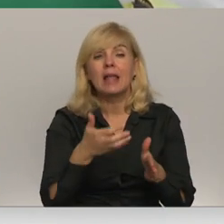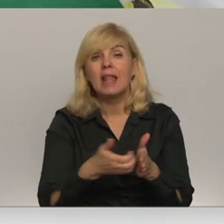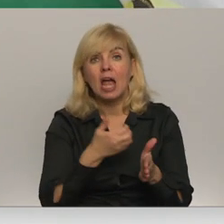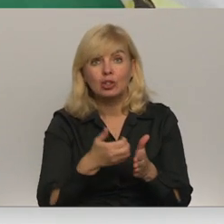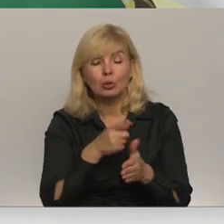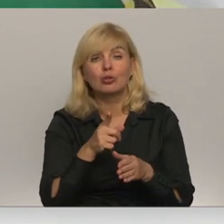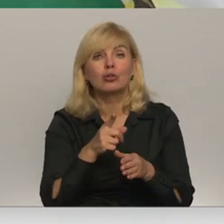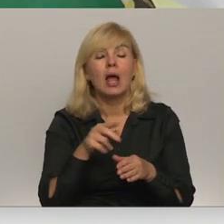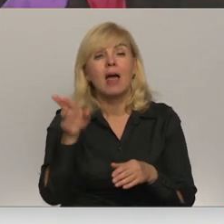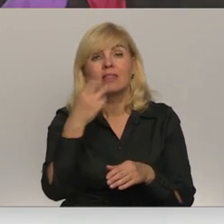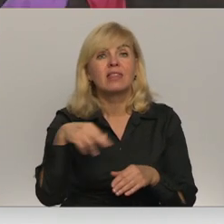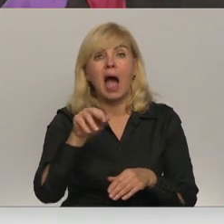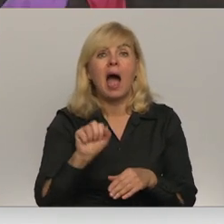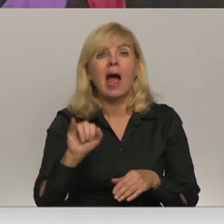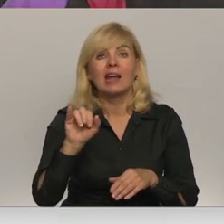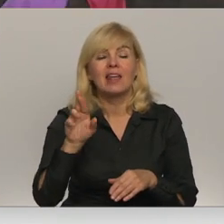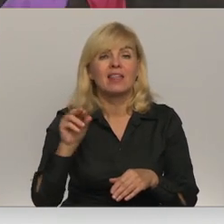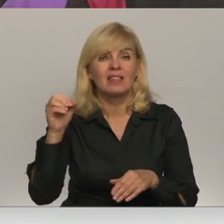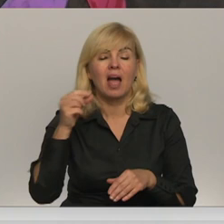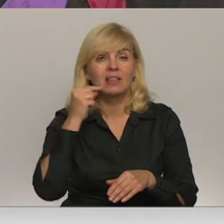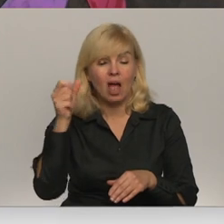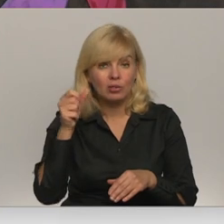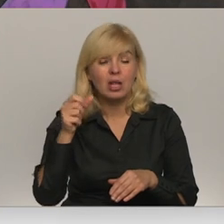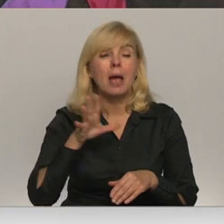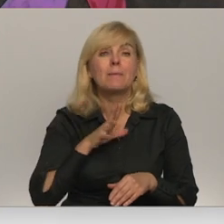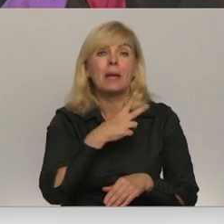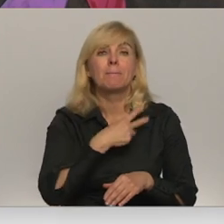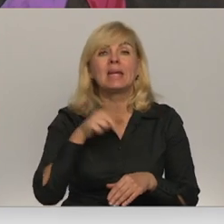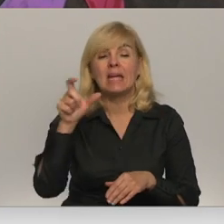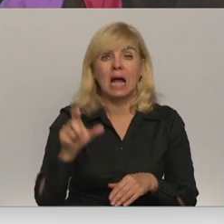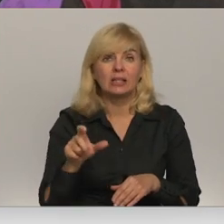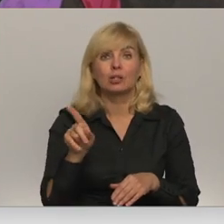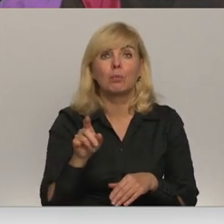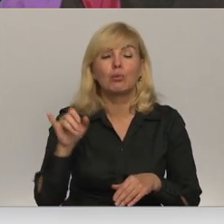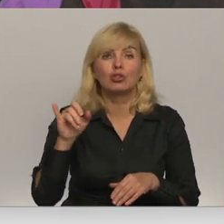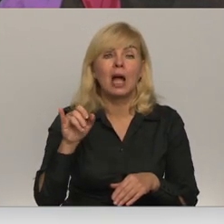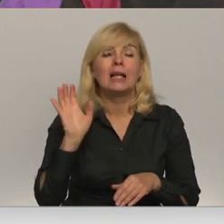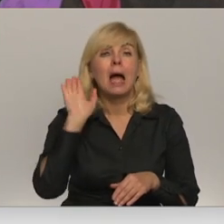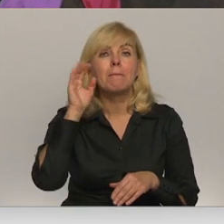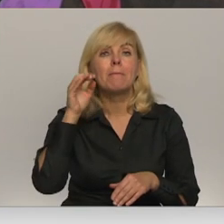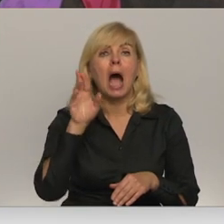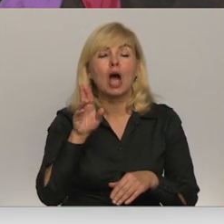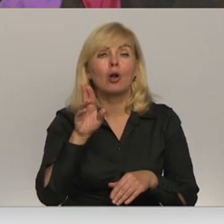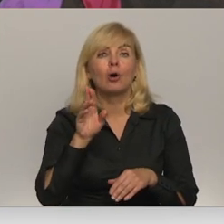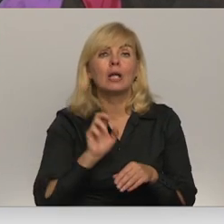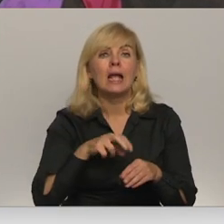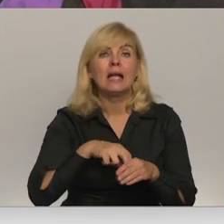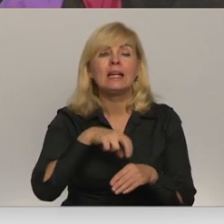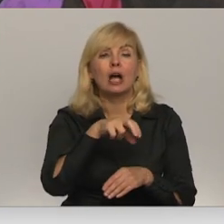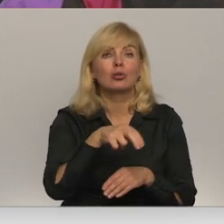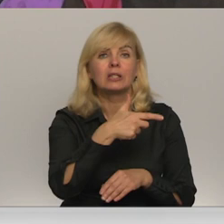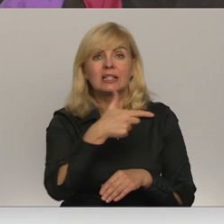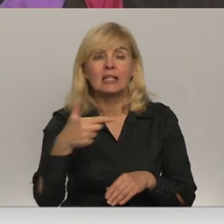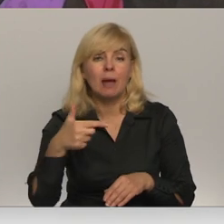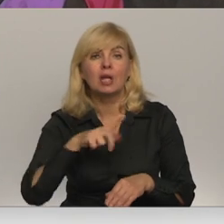neiztrūkstoši ir Dainu tēvs. Viņš bija laika biedrs Puškaitim, un pats Puškaits Krišjānam baronam ir iesūtījis vairāk nekā